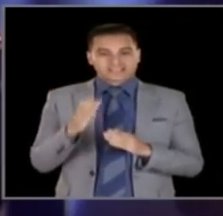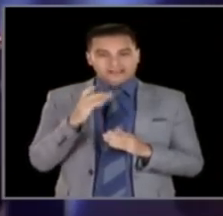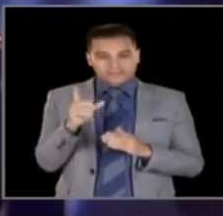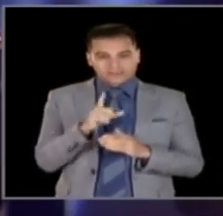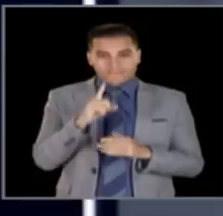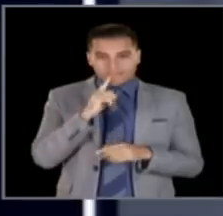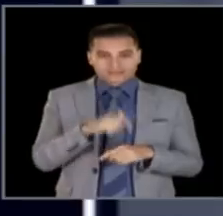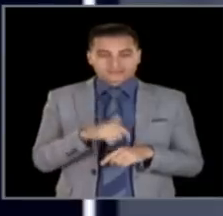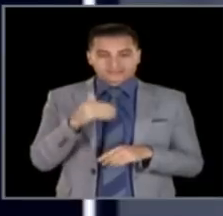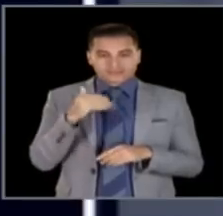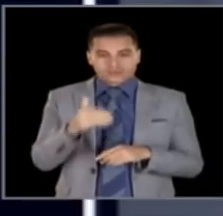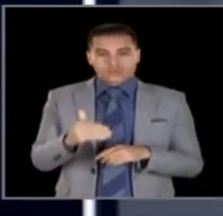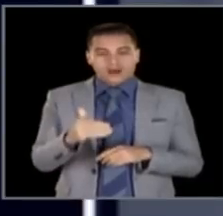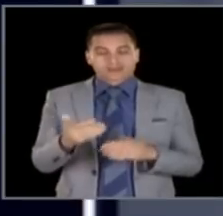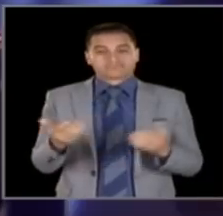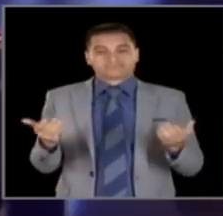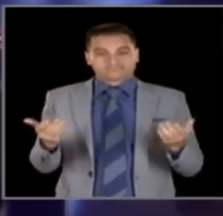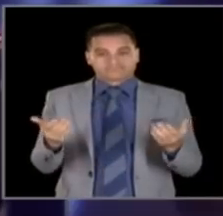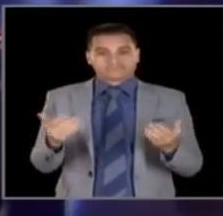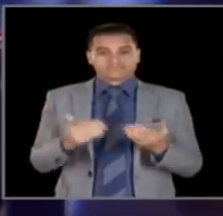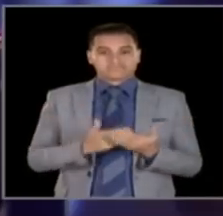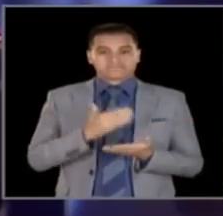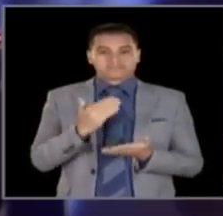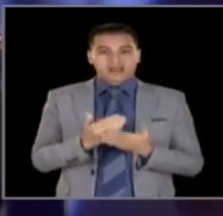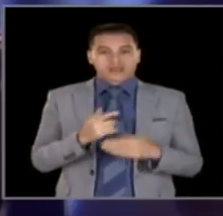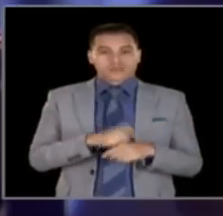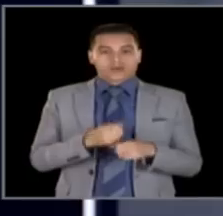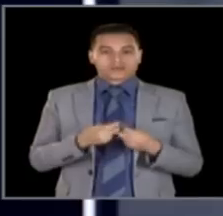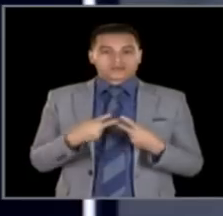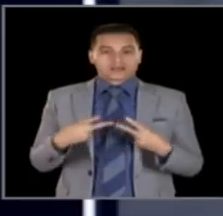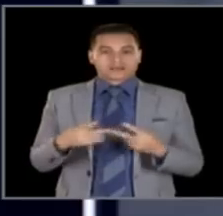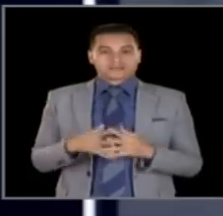الحليم إجابة صح، ولكن بعد ما الوقت كان